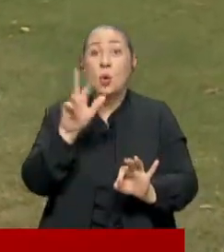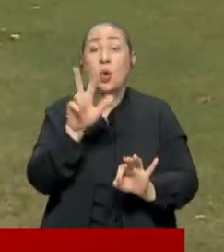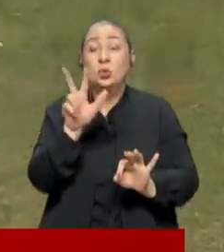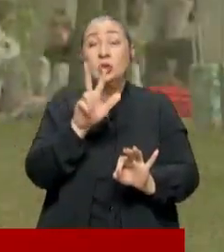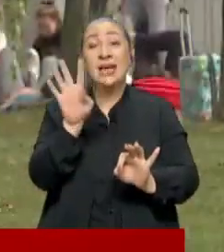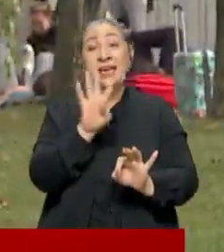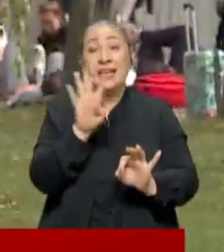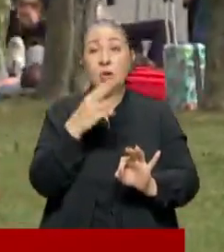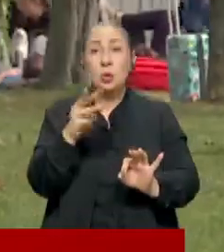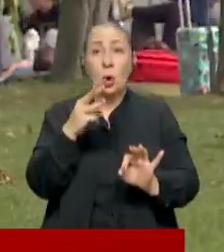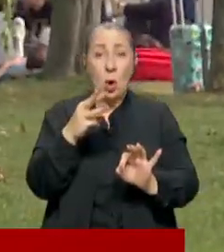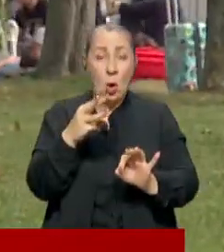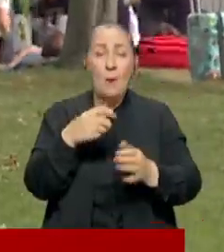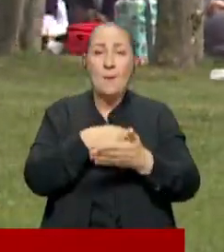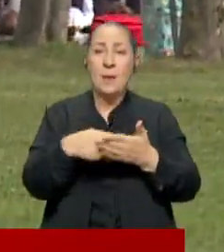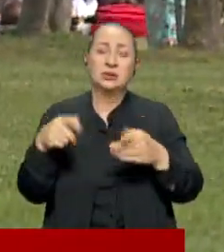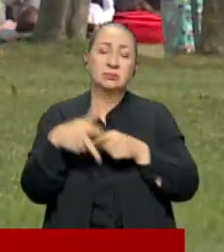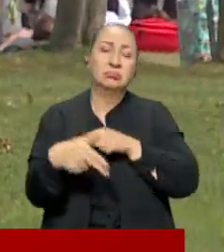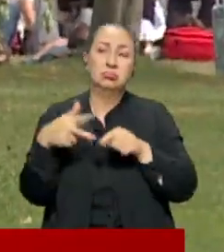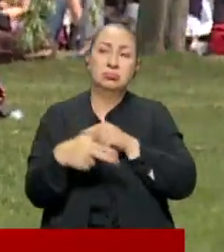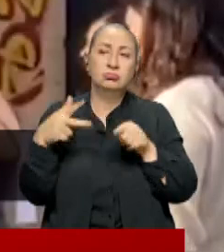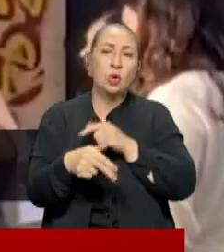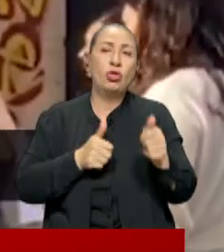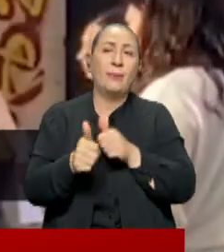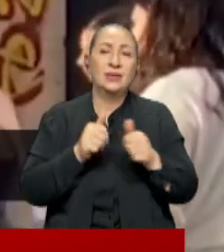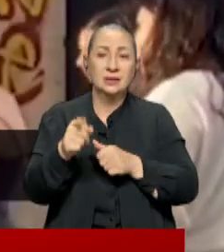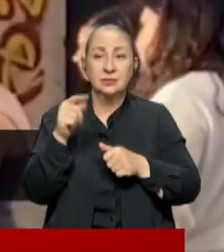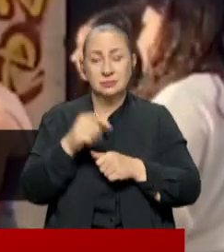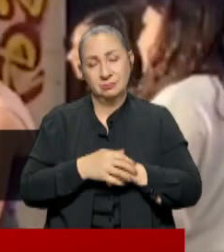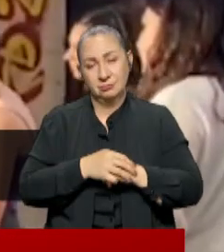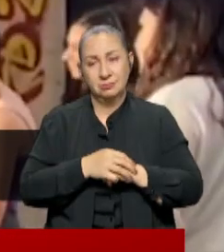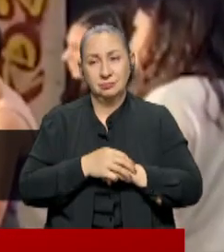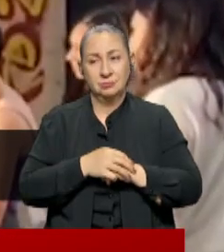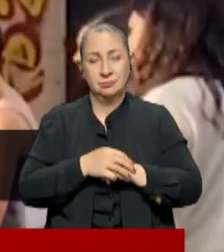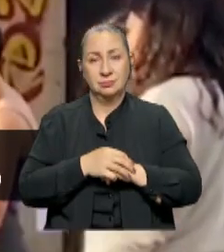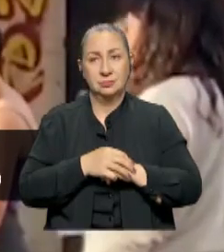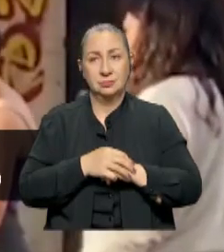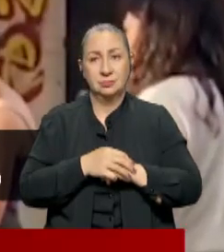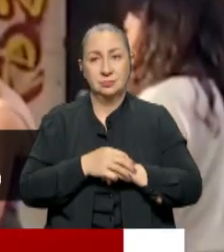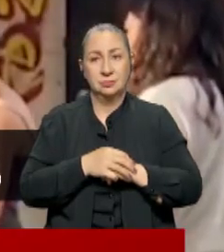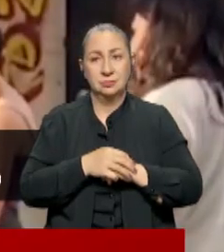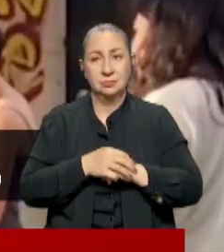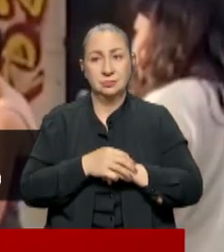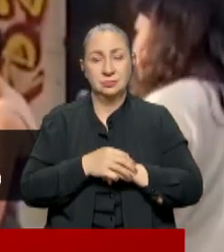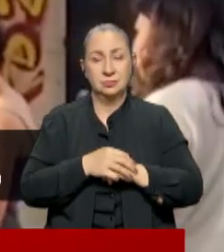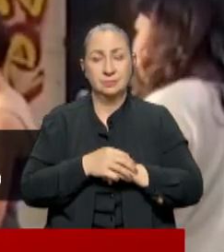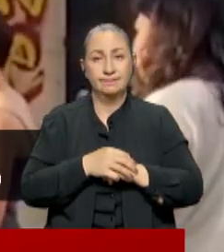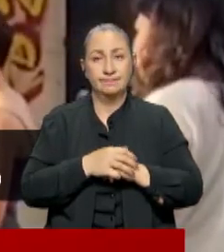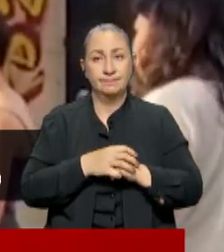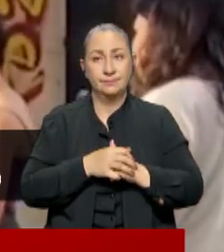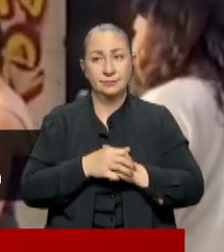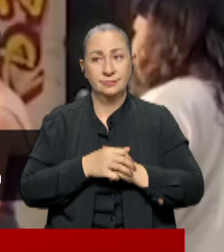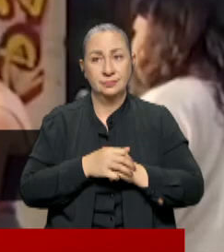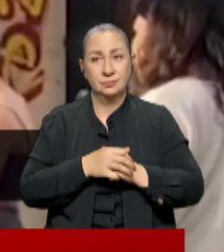ile 40 euro arasında maaştan kesinti yapılıyor. Bugün bir öğrencinin aldığı Bursa'da kredi 850 lira. Bu miktar asgari